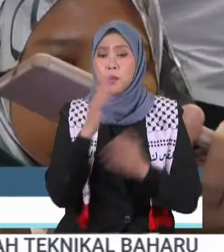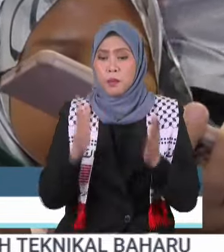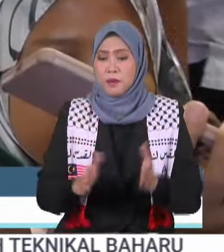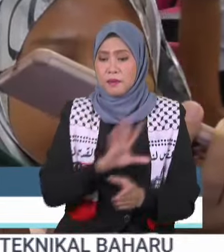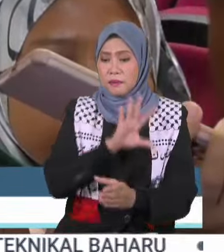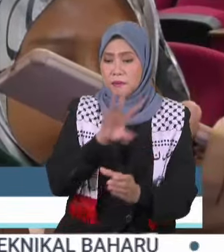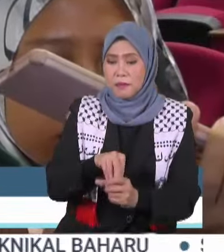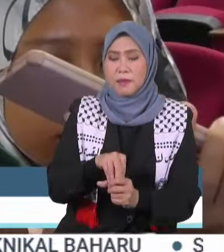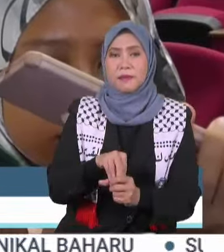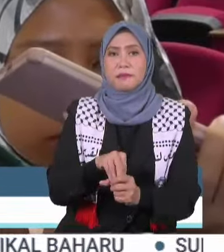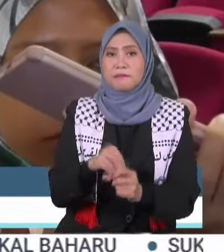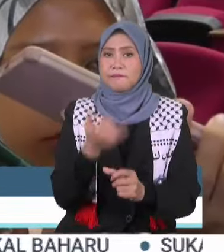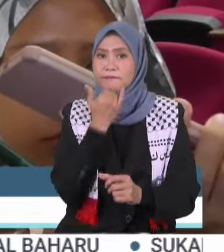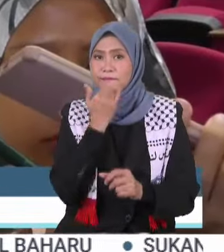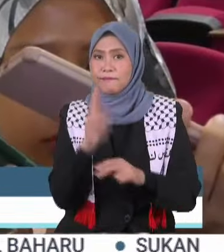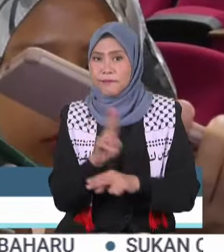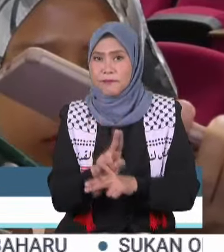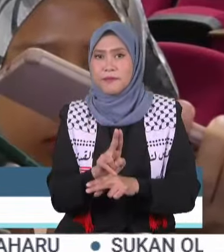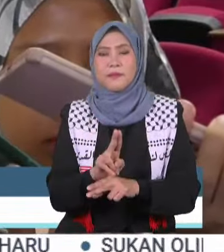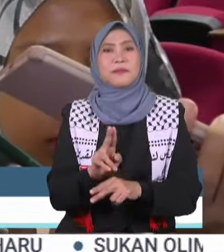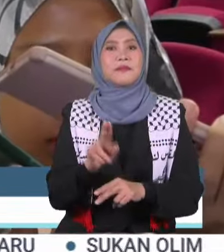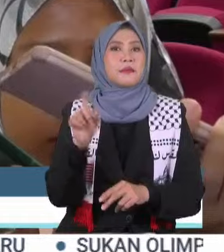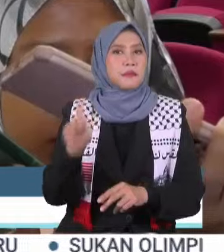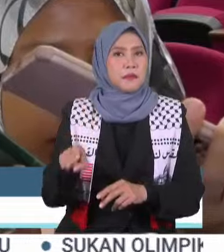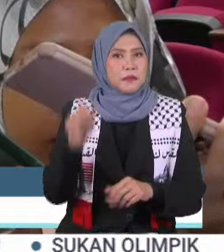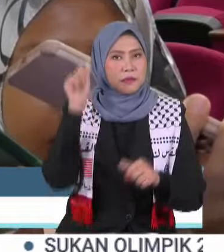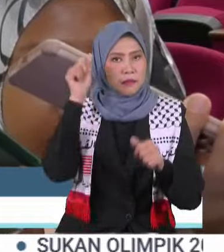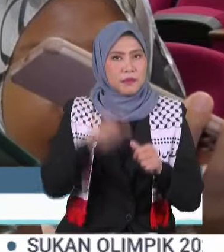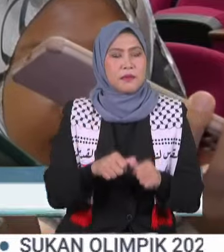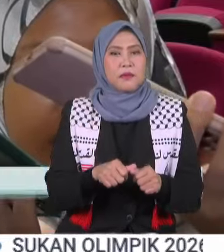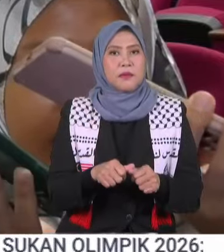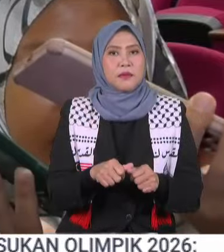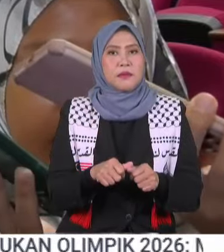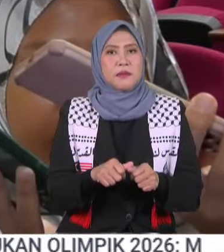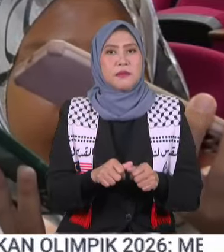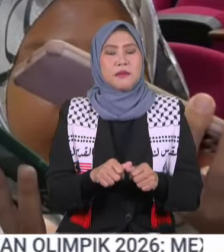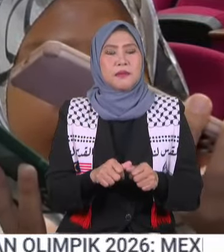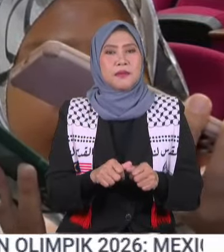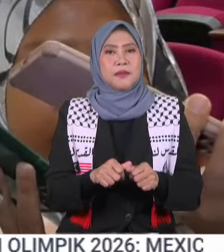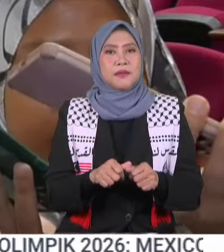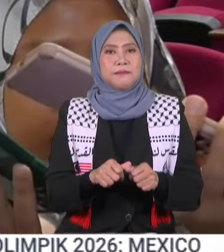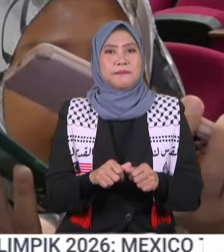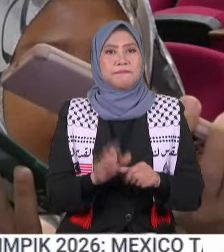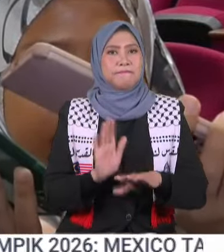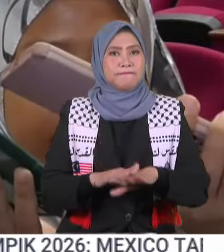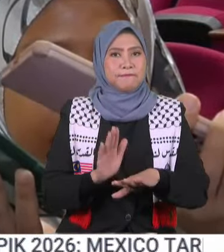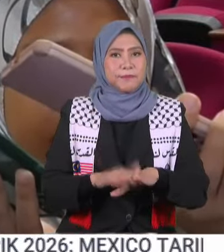terlibat dan kita memberi ingatan supaya